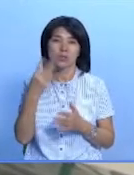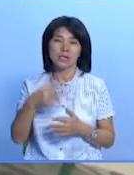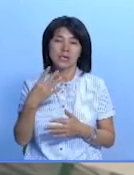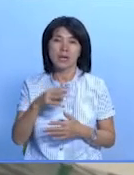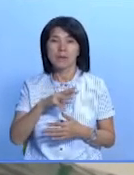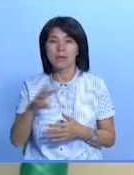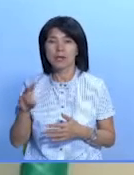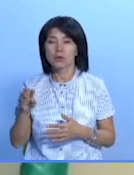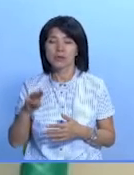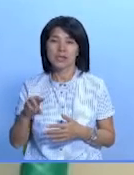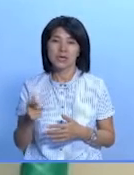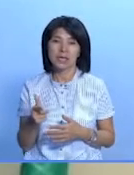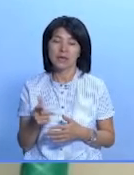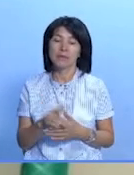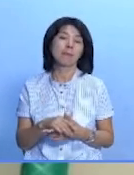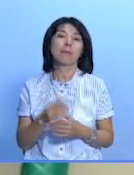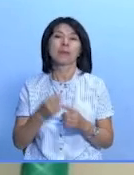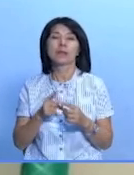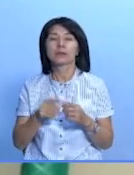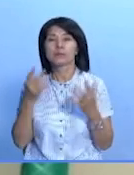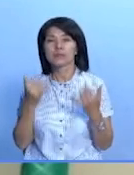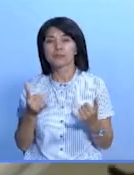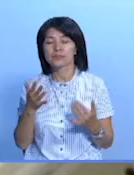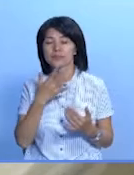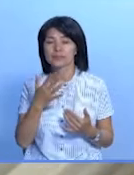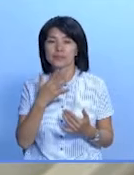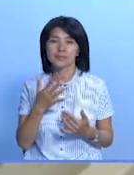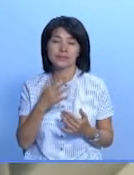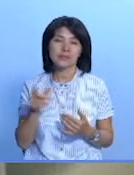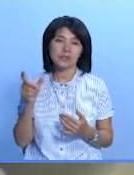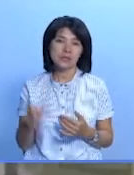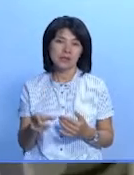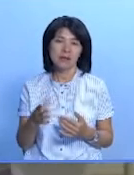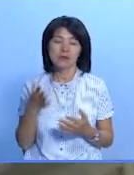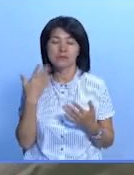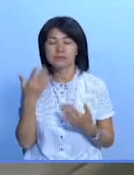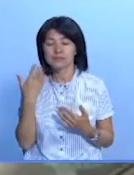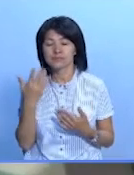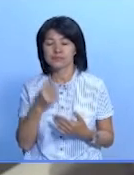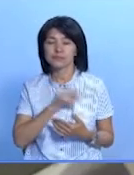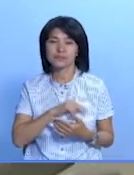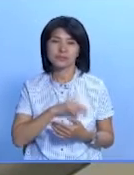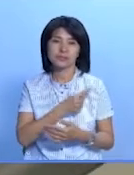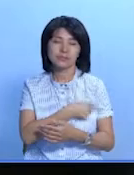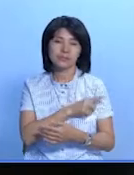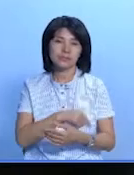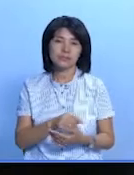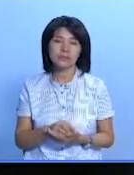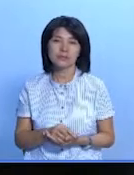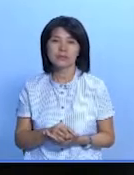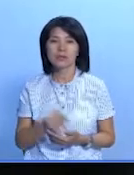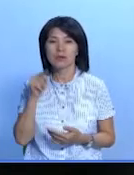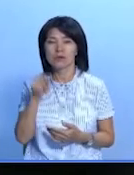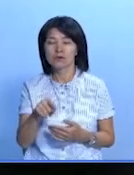есть важное преимущество – возможность принудительной вентиляции легких. Он дышит за человека. Облегчается работа докторов по еще одной причине. В нем